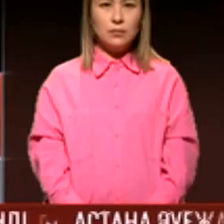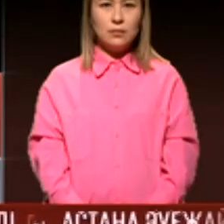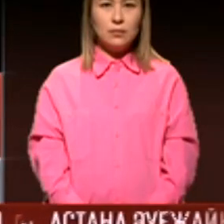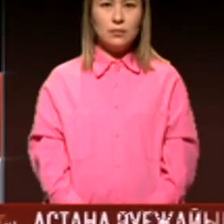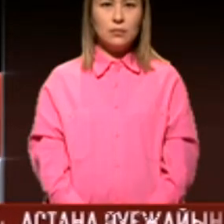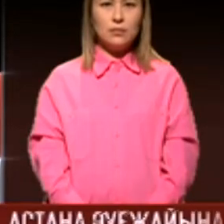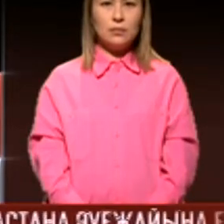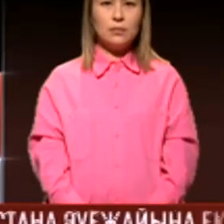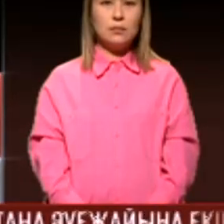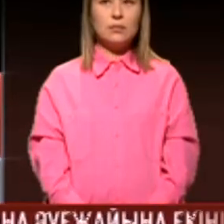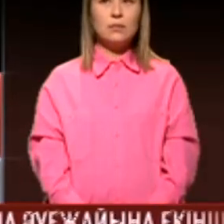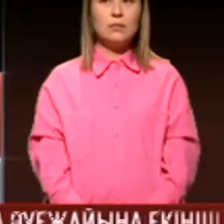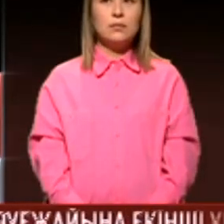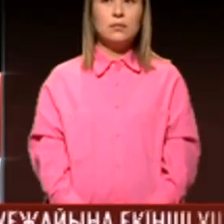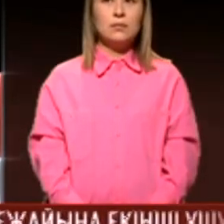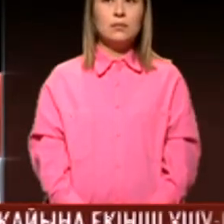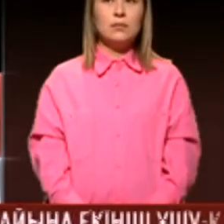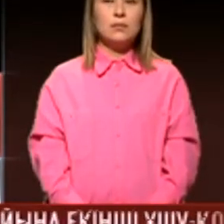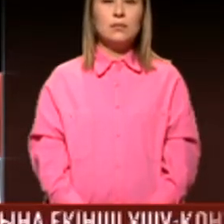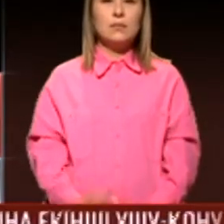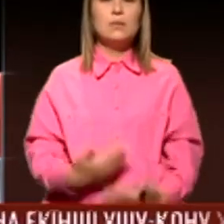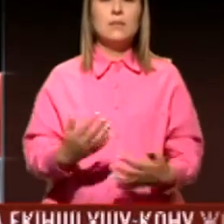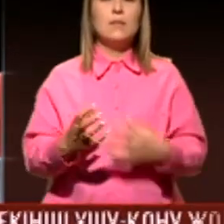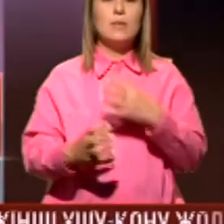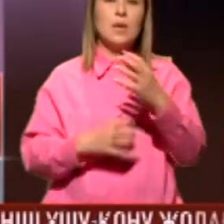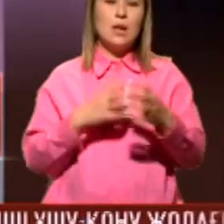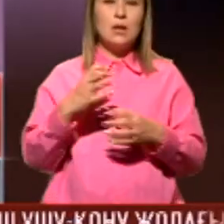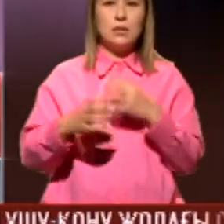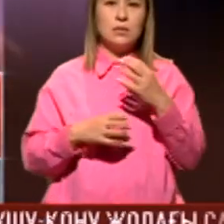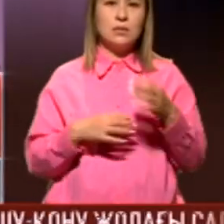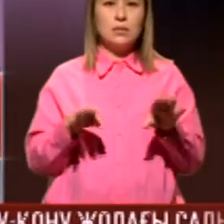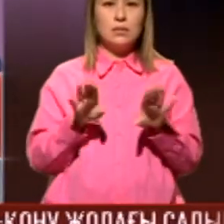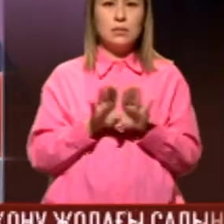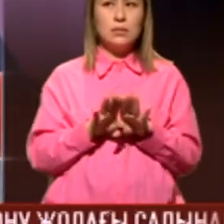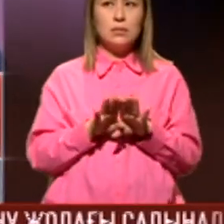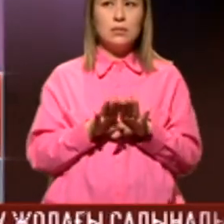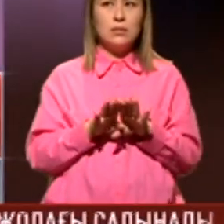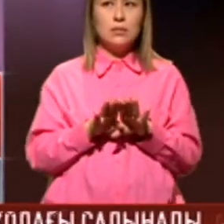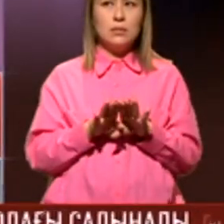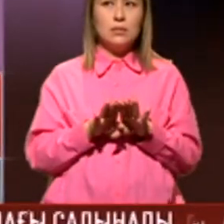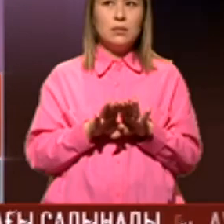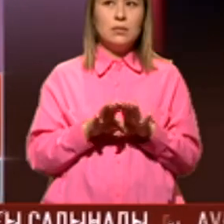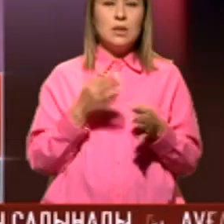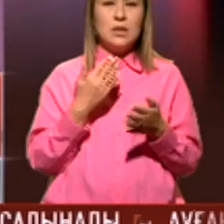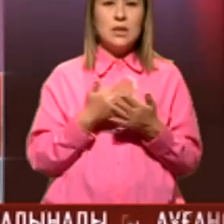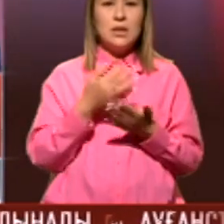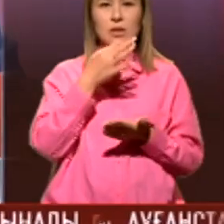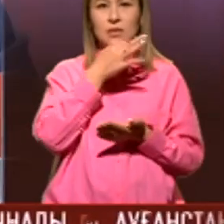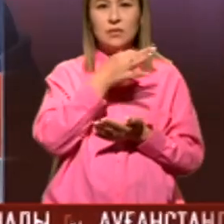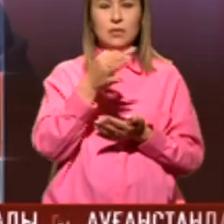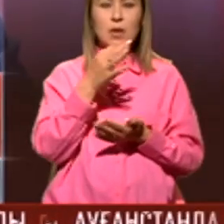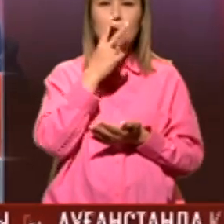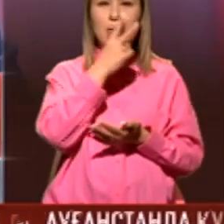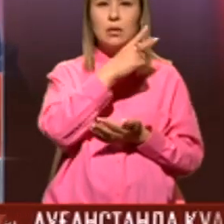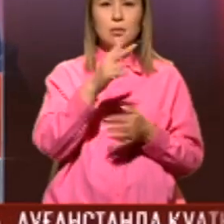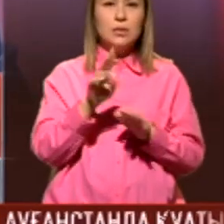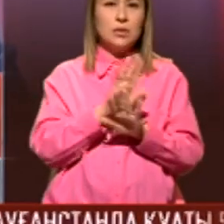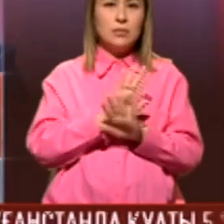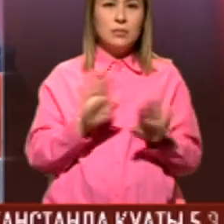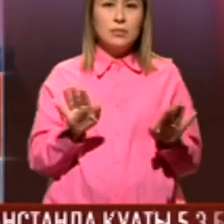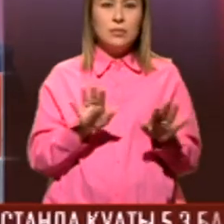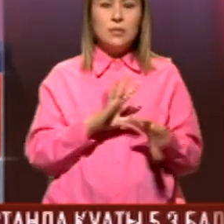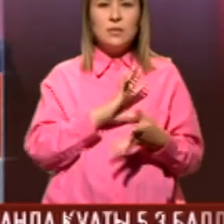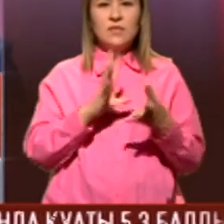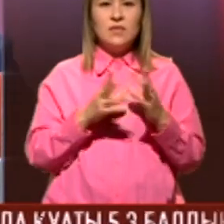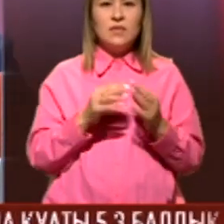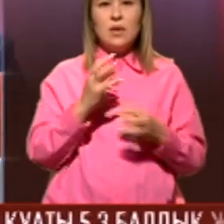мырза. Қазір қарап отырсаңыз, әлемнің тұтас сіз айтып отырған біздің айналамызда ғана емес. Тұтас